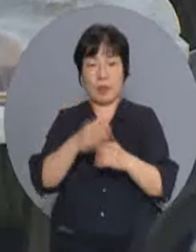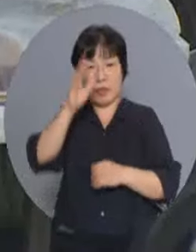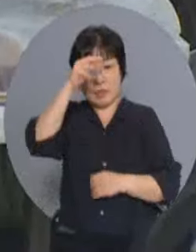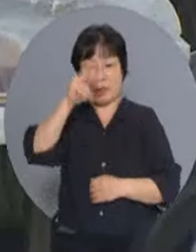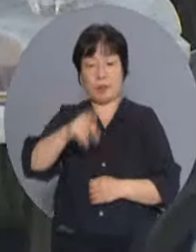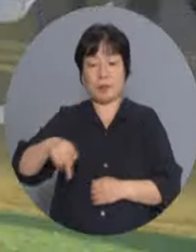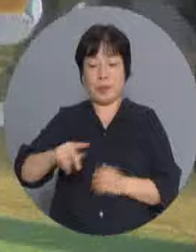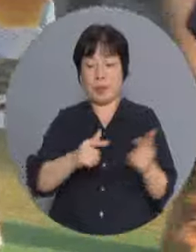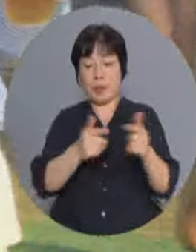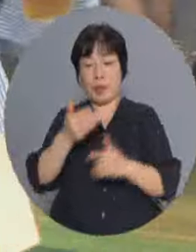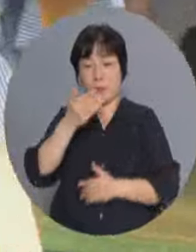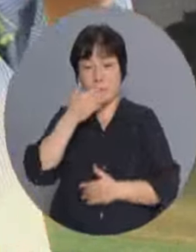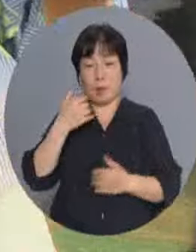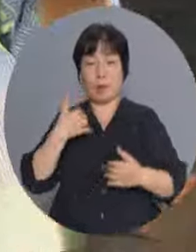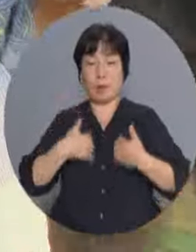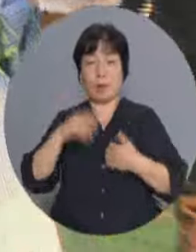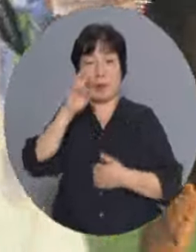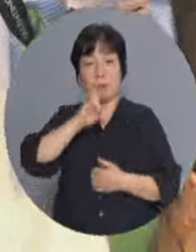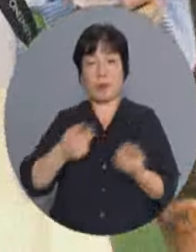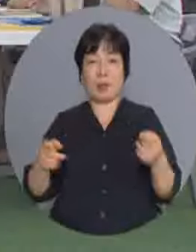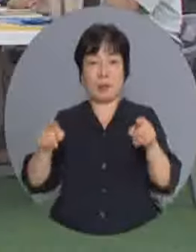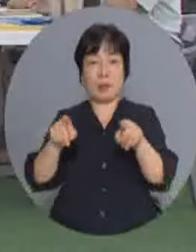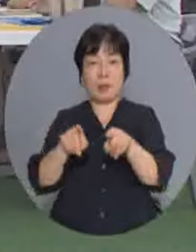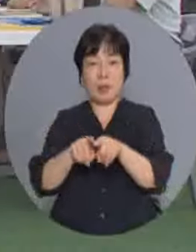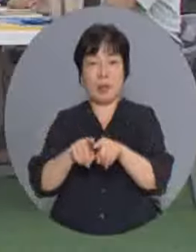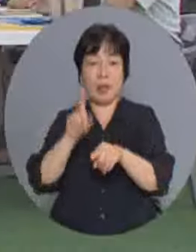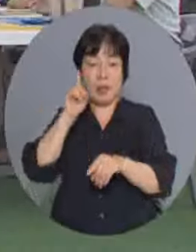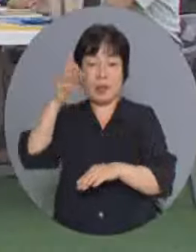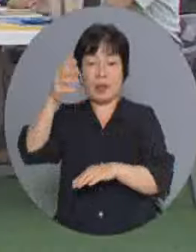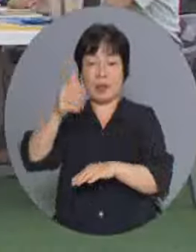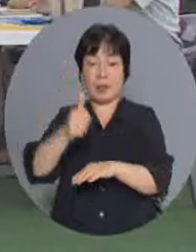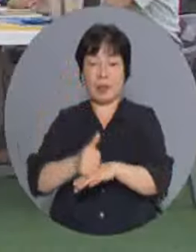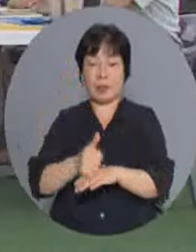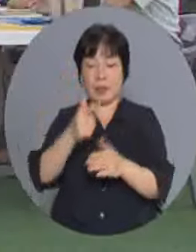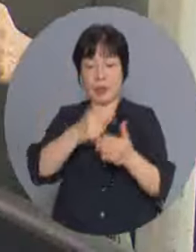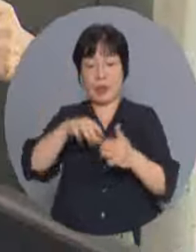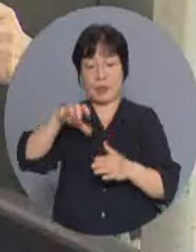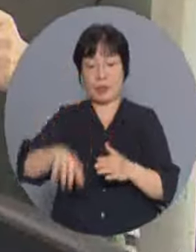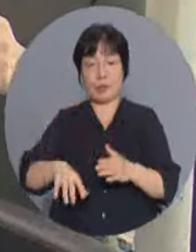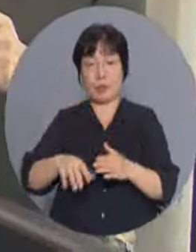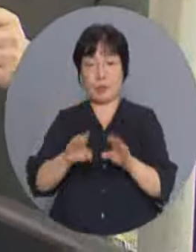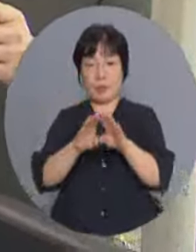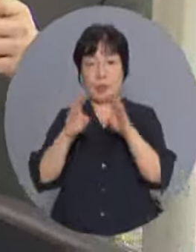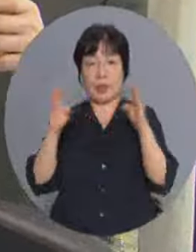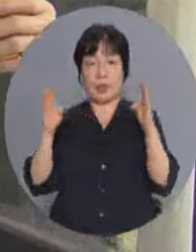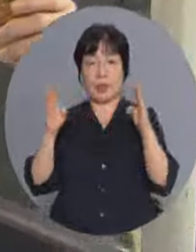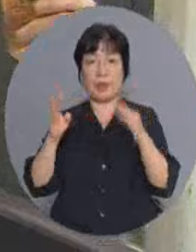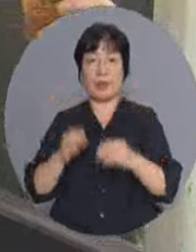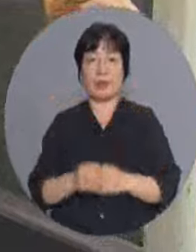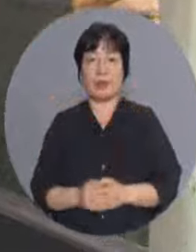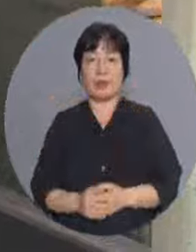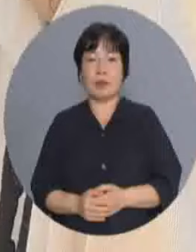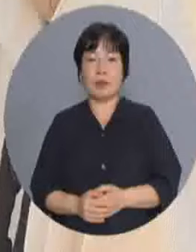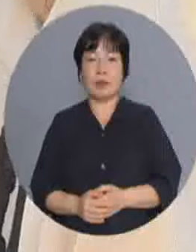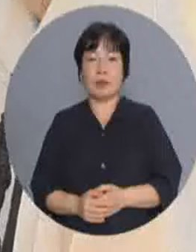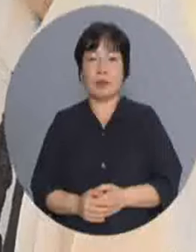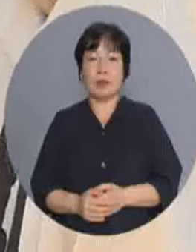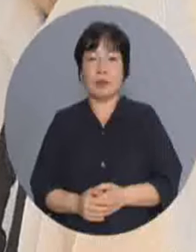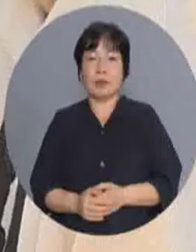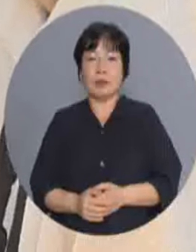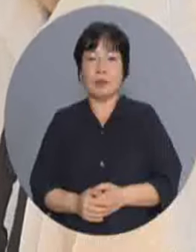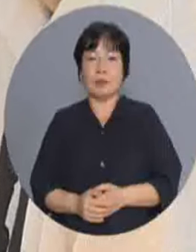피자 등 다양한 걸리와 음악이 함께하는 함 축제는 내일까지 강진 종합운동장에서 계속됩니다 MBC 뉴스